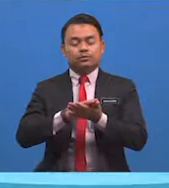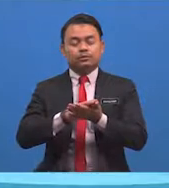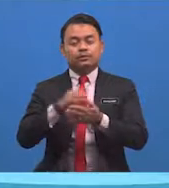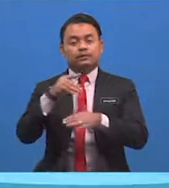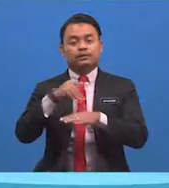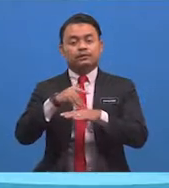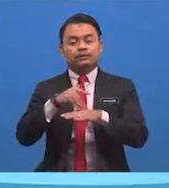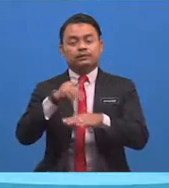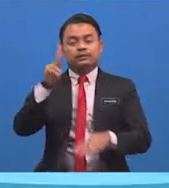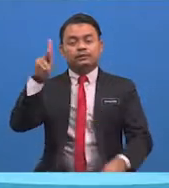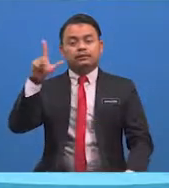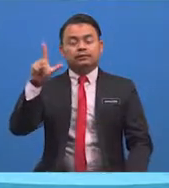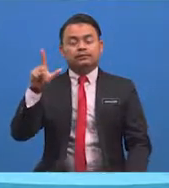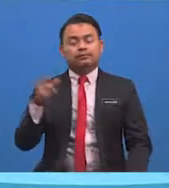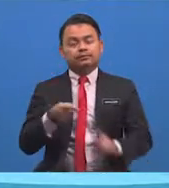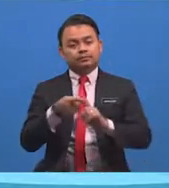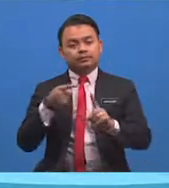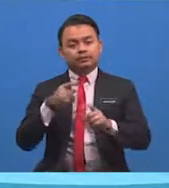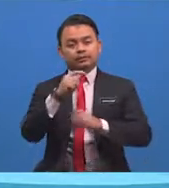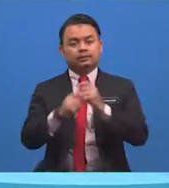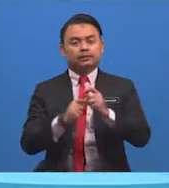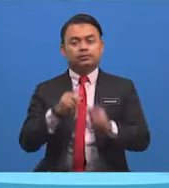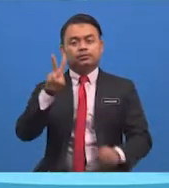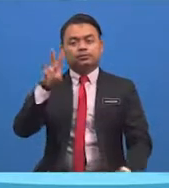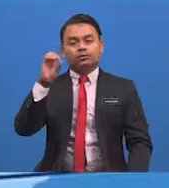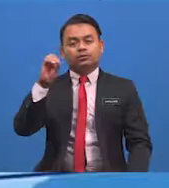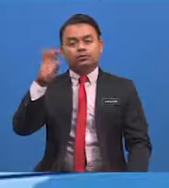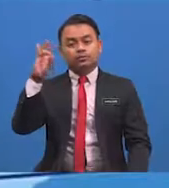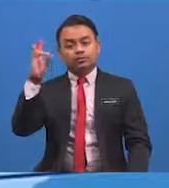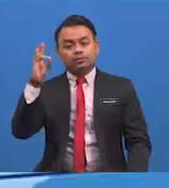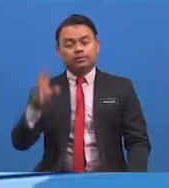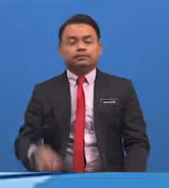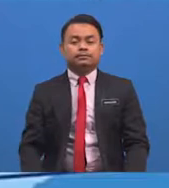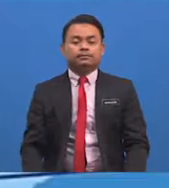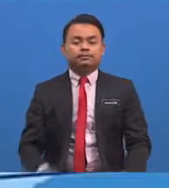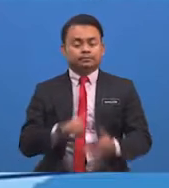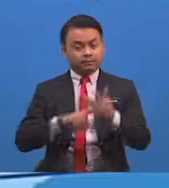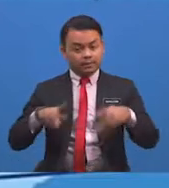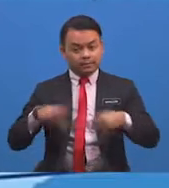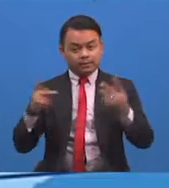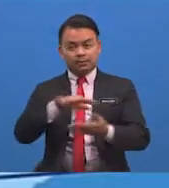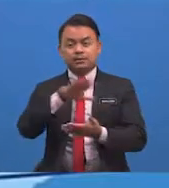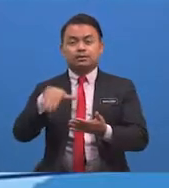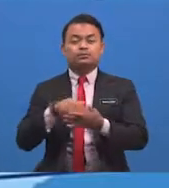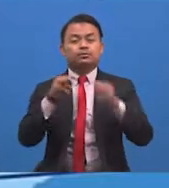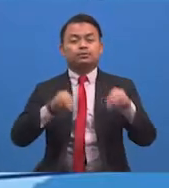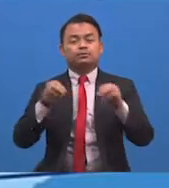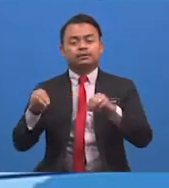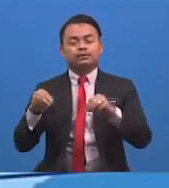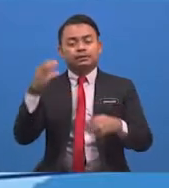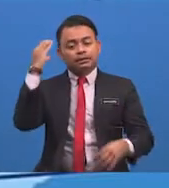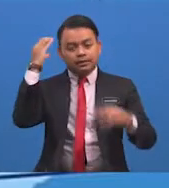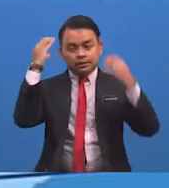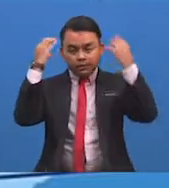Kuala Lumpur sejak tahun 2017. Apa khabar murid-murid sekalian? Cikgu